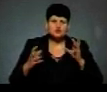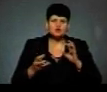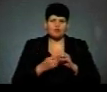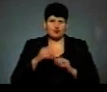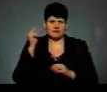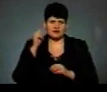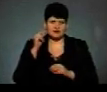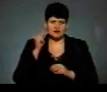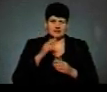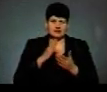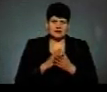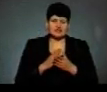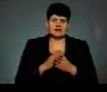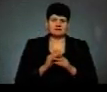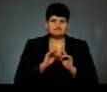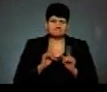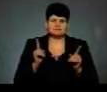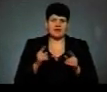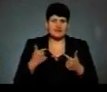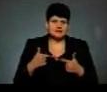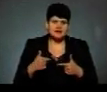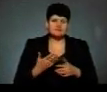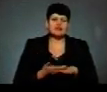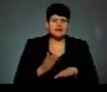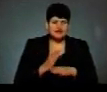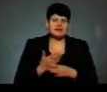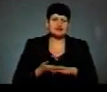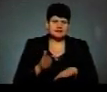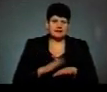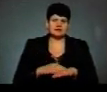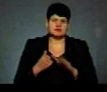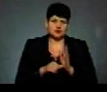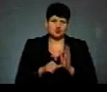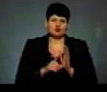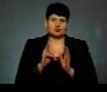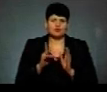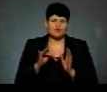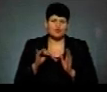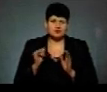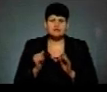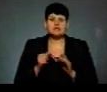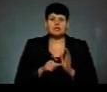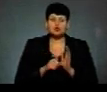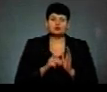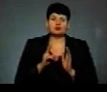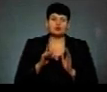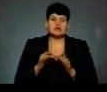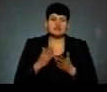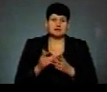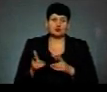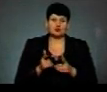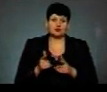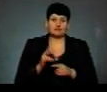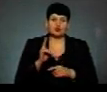навчання, є специфіки екзамену на шостому курсі, є певна складність саме на шостому курсі, і врешті-решт на шостому курсі йде підготовка до складання